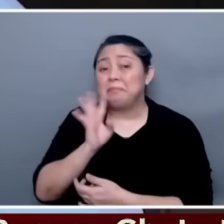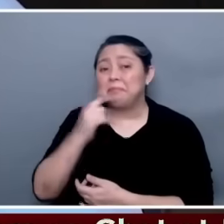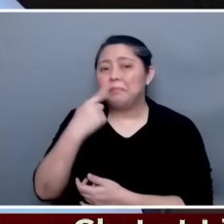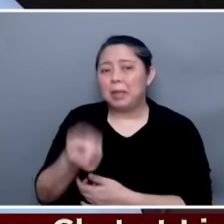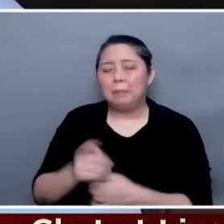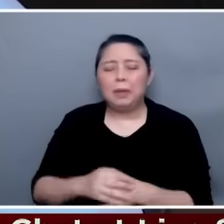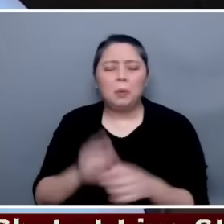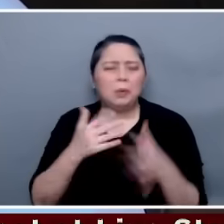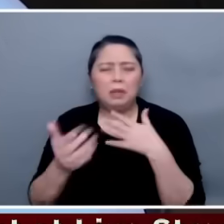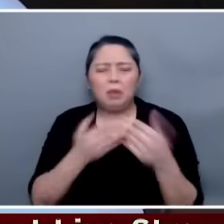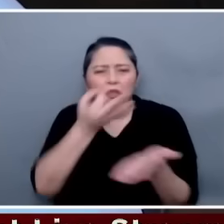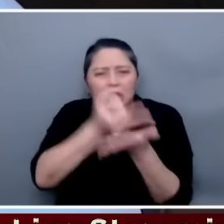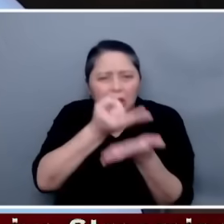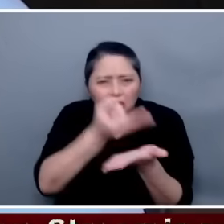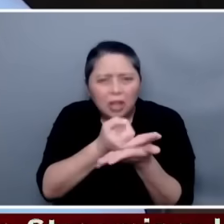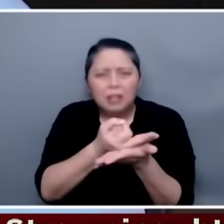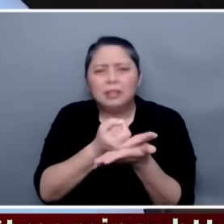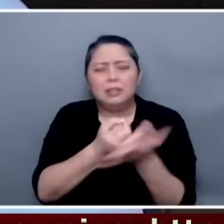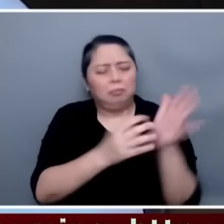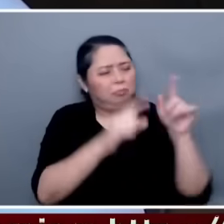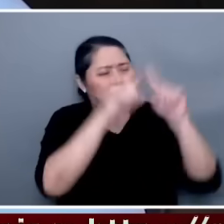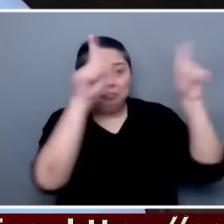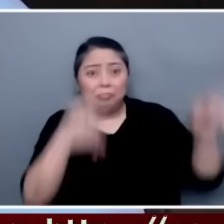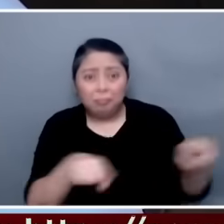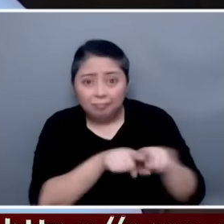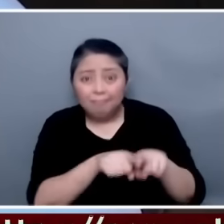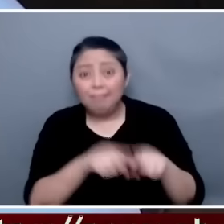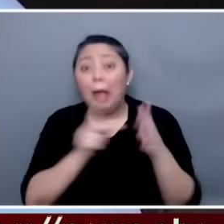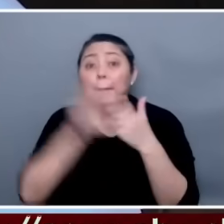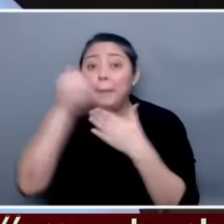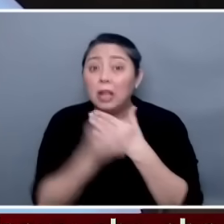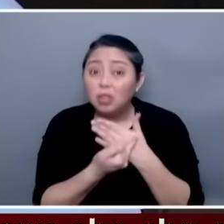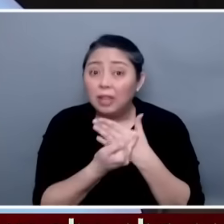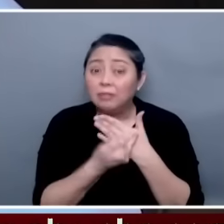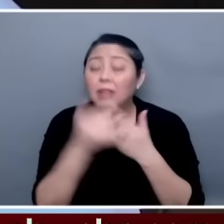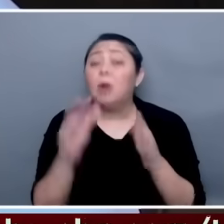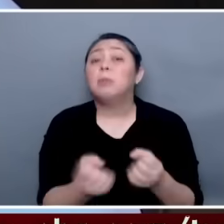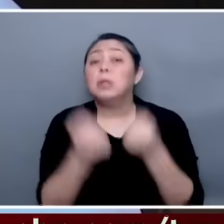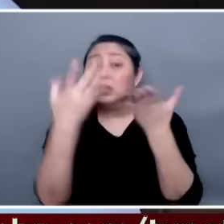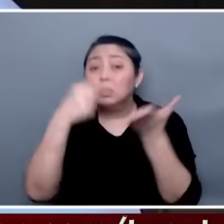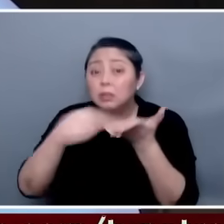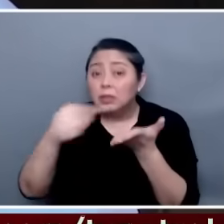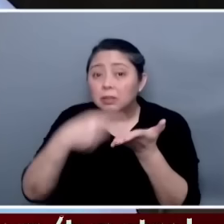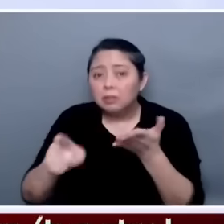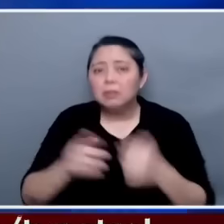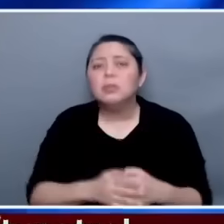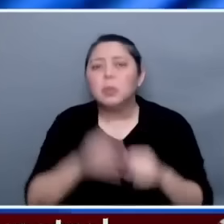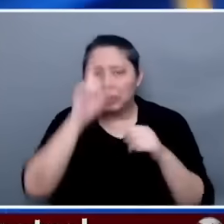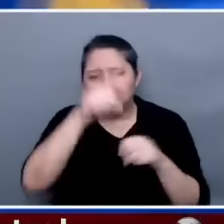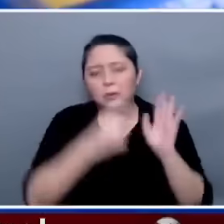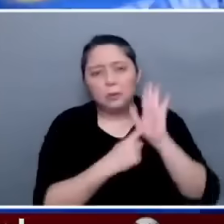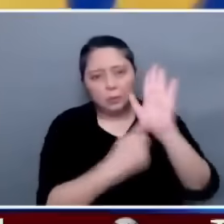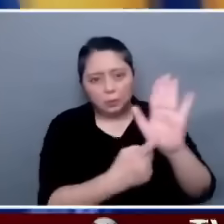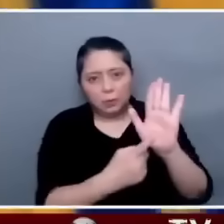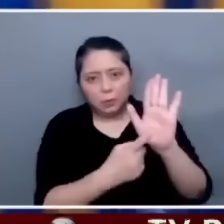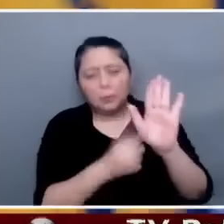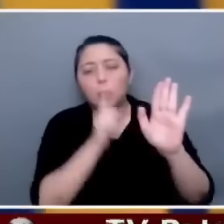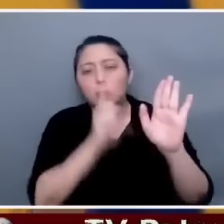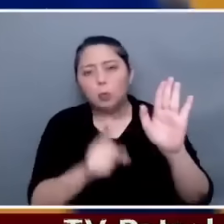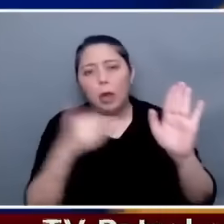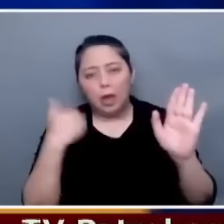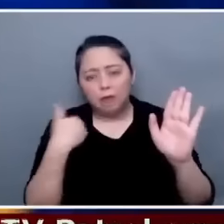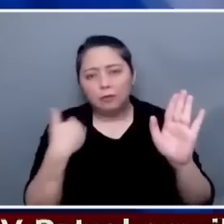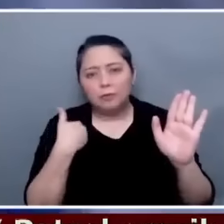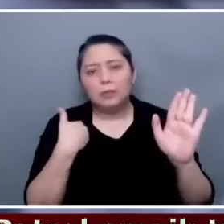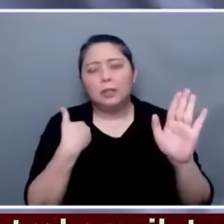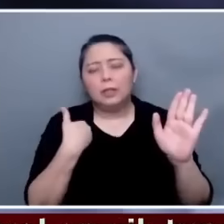cost, doon lang tayo makakapagpatunay na pwede silang naloko ng ganung halaga. Panibagong kaso ng